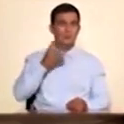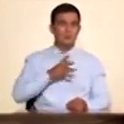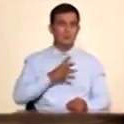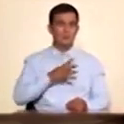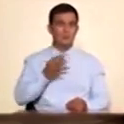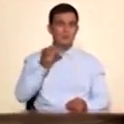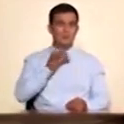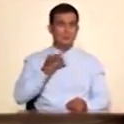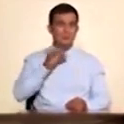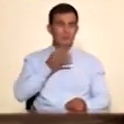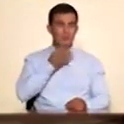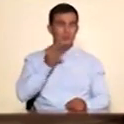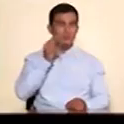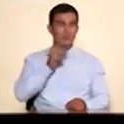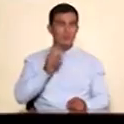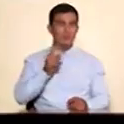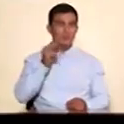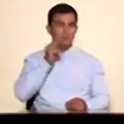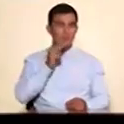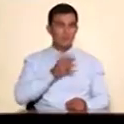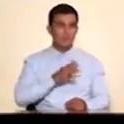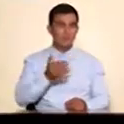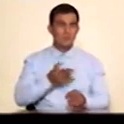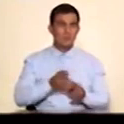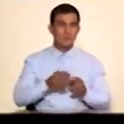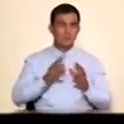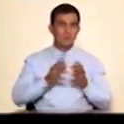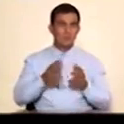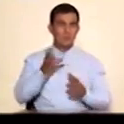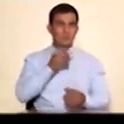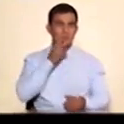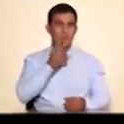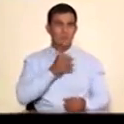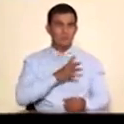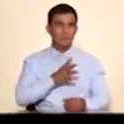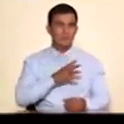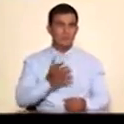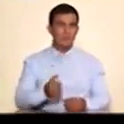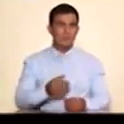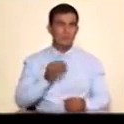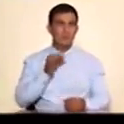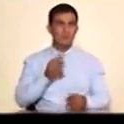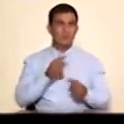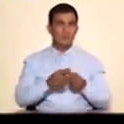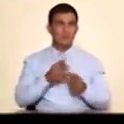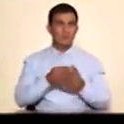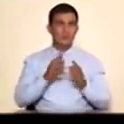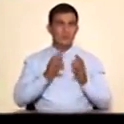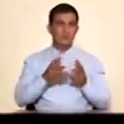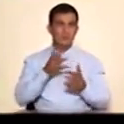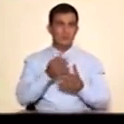bizni dunyoqarashimizni kengaytiradi va dunyoqarashimizni tasavvurimizni kengaytiradi